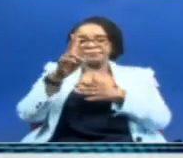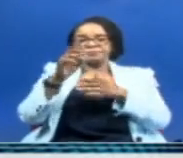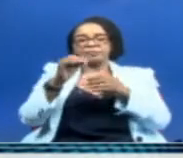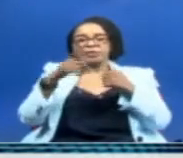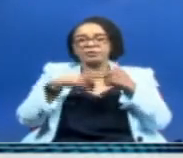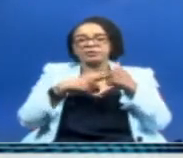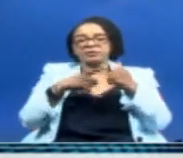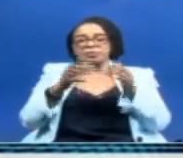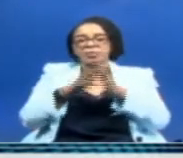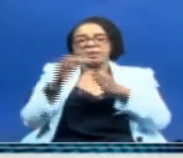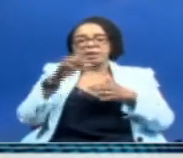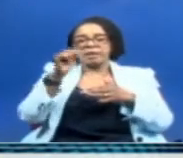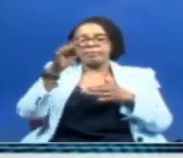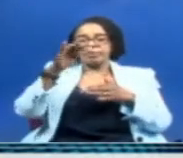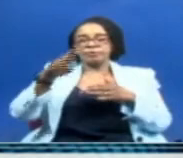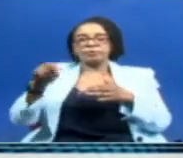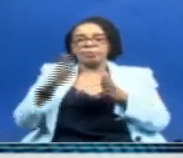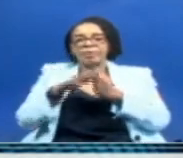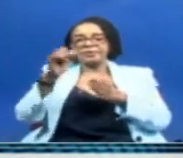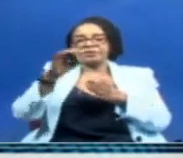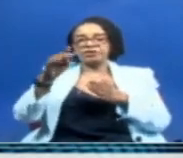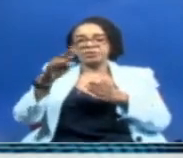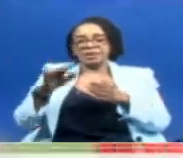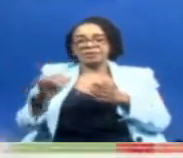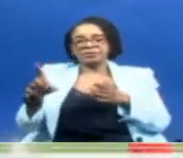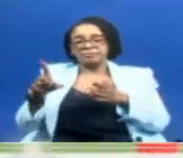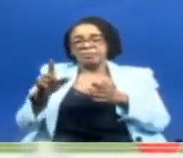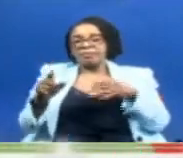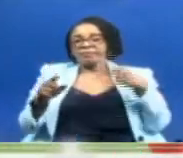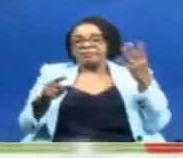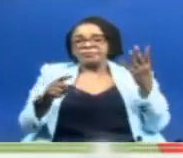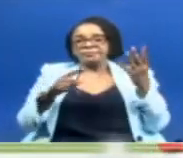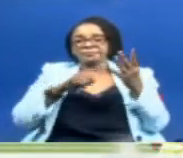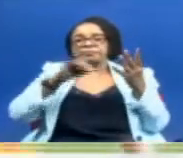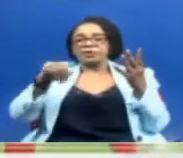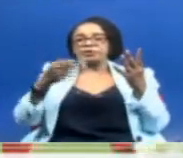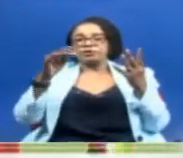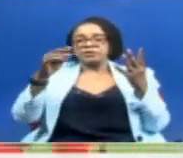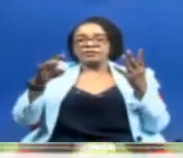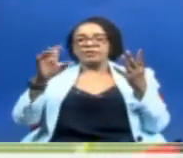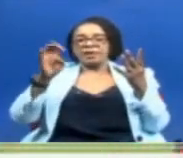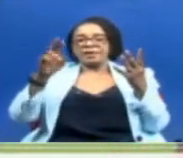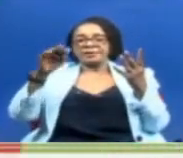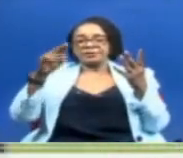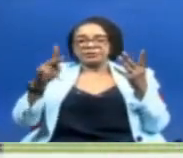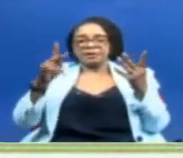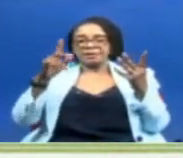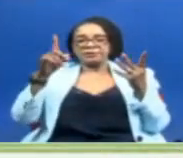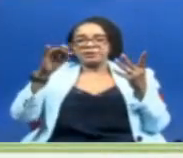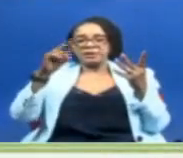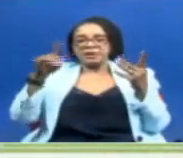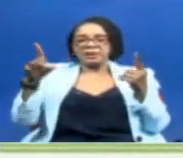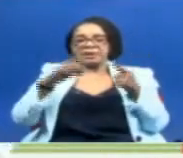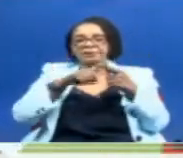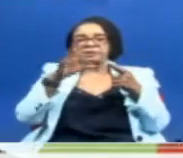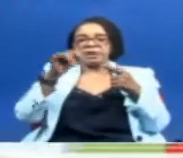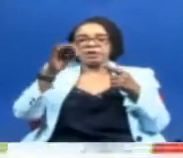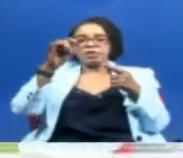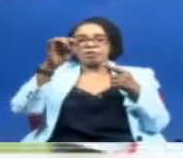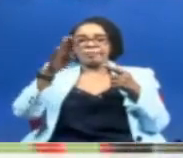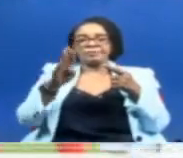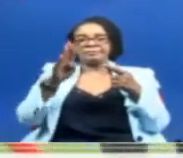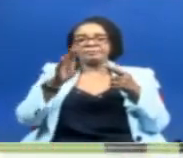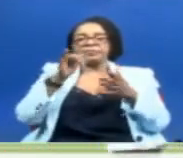ya Gabon na Ushelisheli kutokana na majeraha. Wane hao Joseph Okumu, Eric Ouma, Daniel Anyemba na Ayub Timbe ni